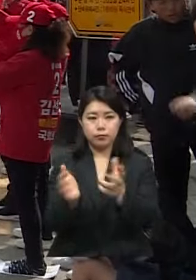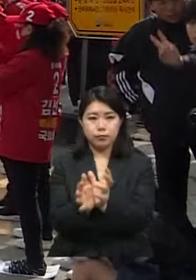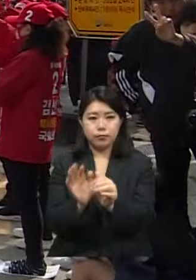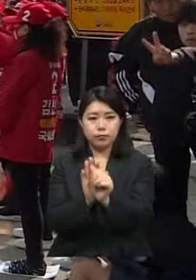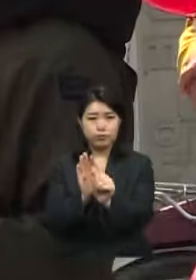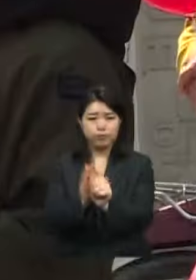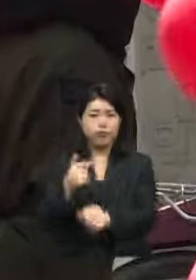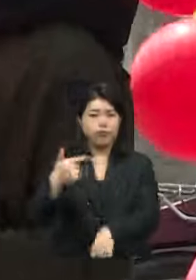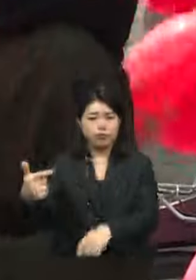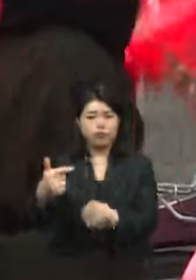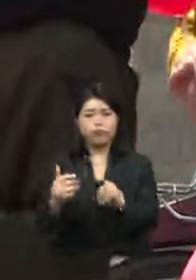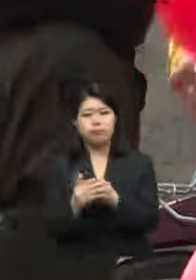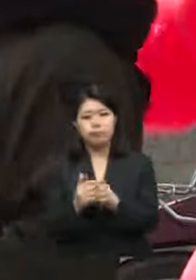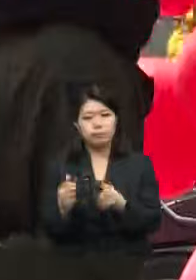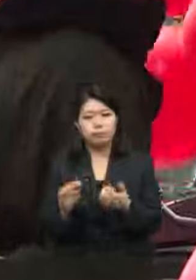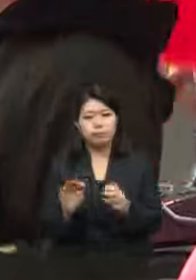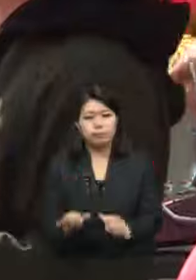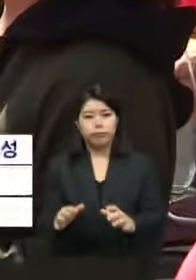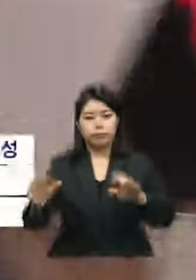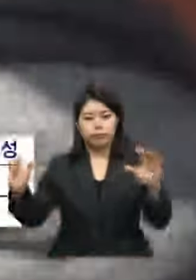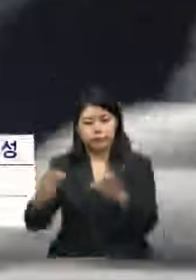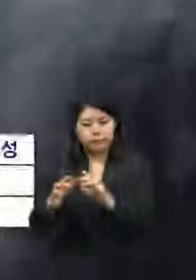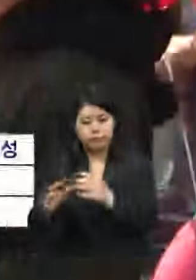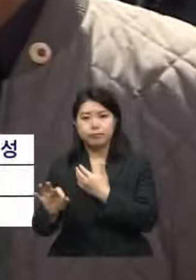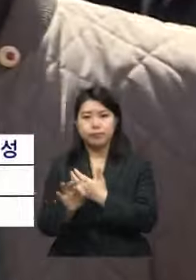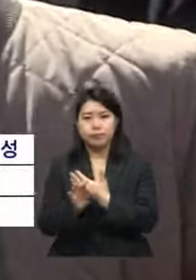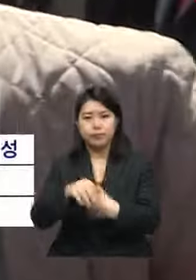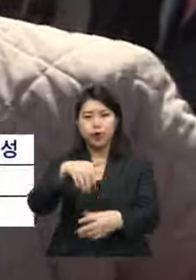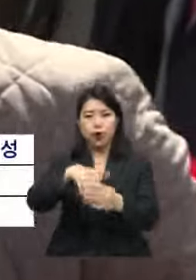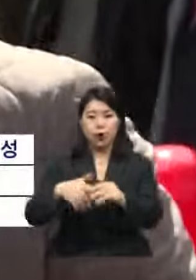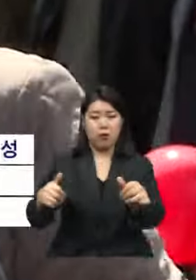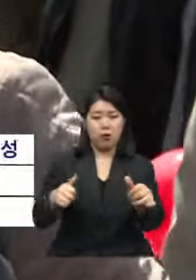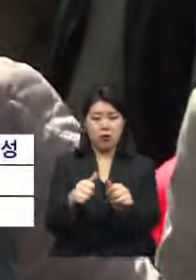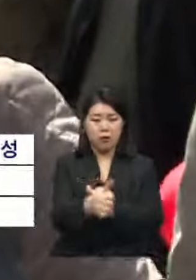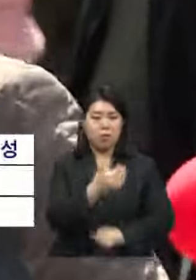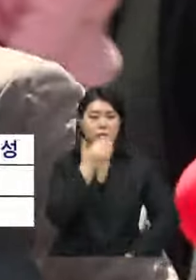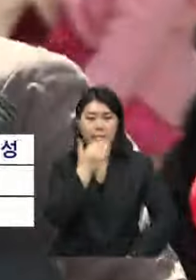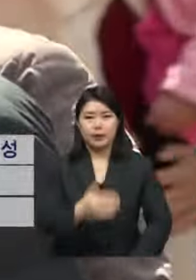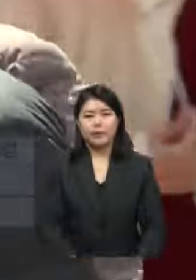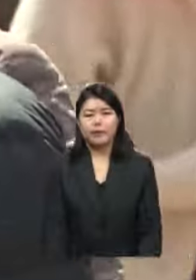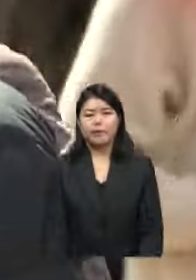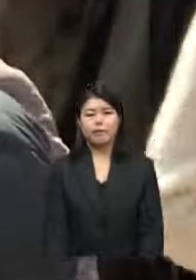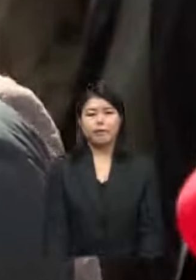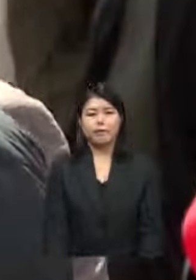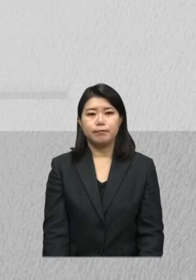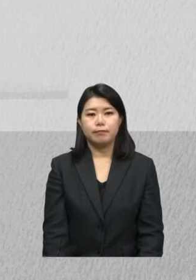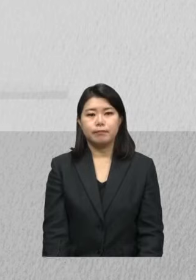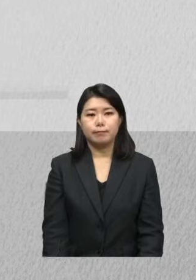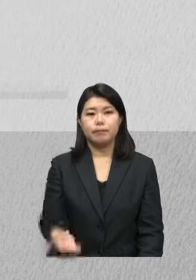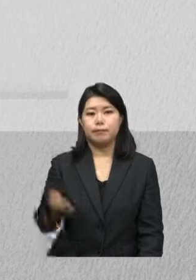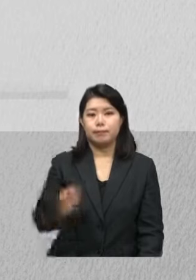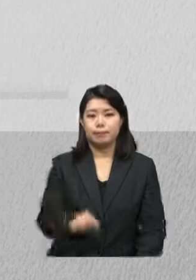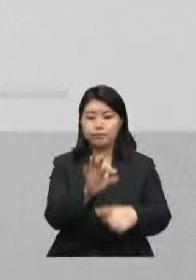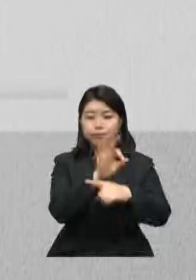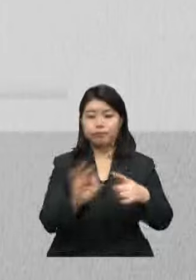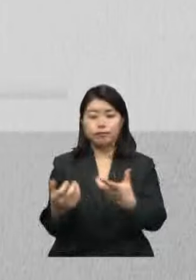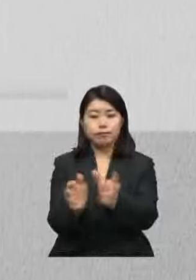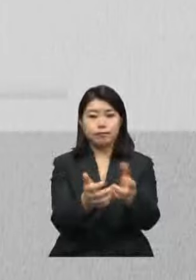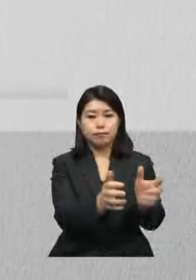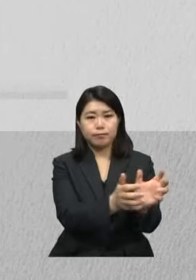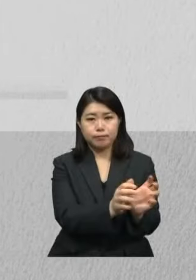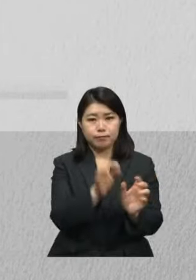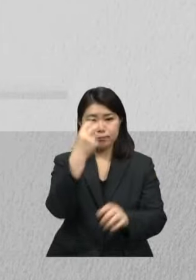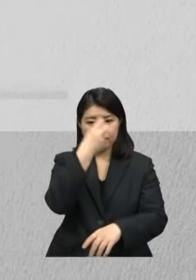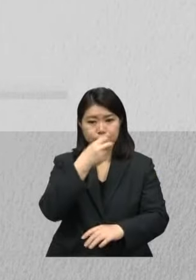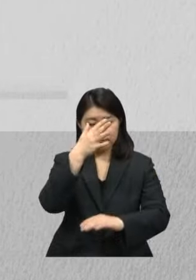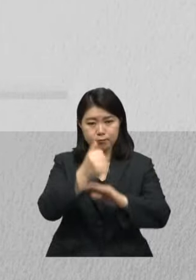지지도에서 앞서고 있는 만큼 지지자들이 집결하면 선거 결과를 기대할 수 있다는 평가입니다. 다만 비례정당 지지도